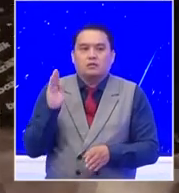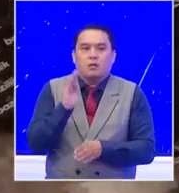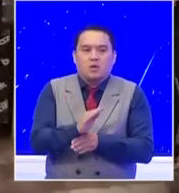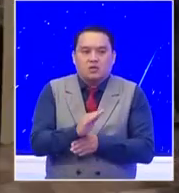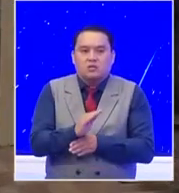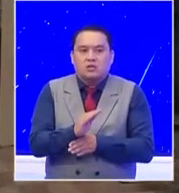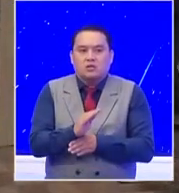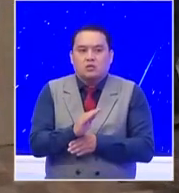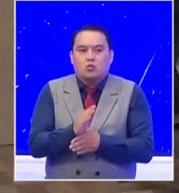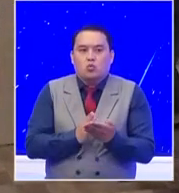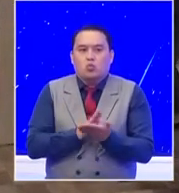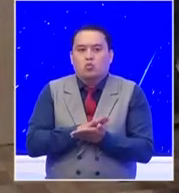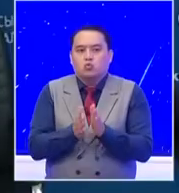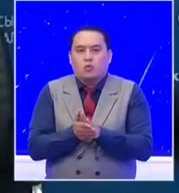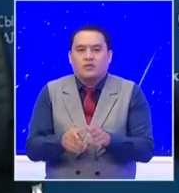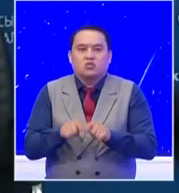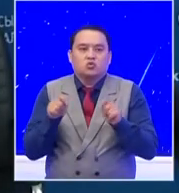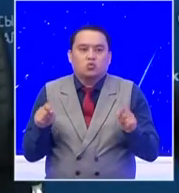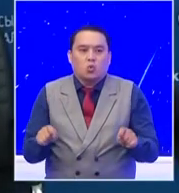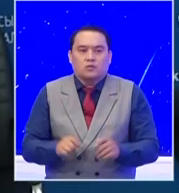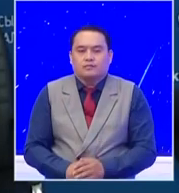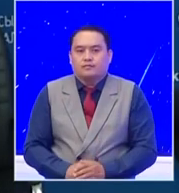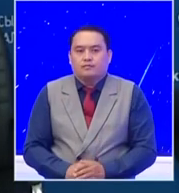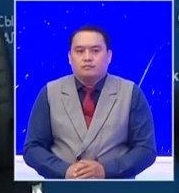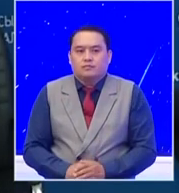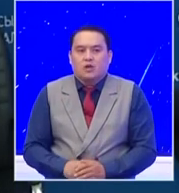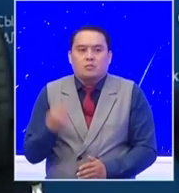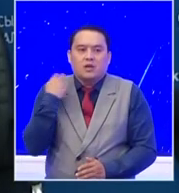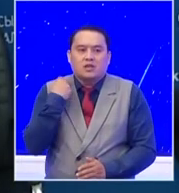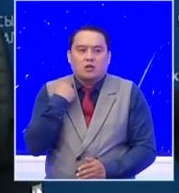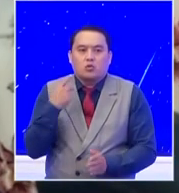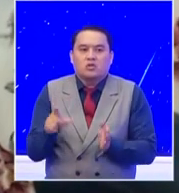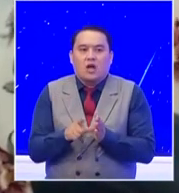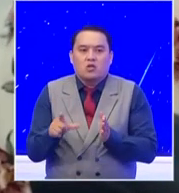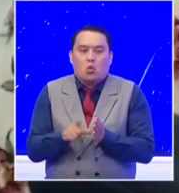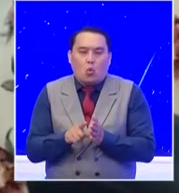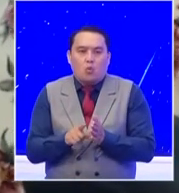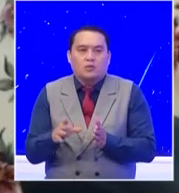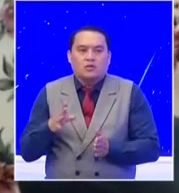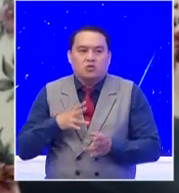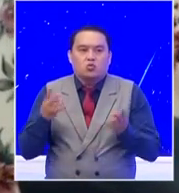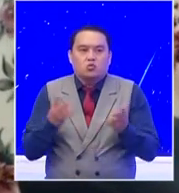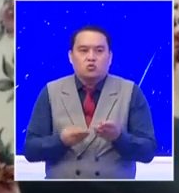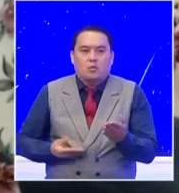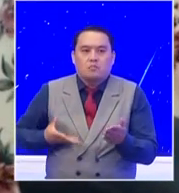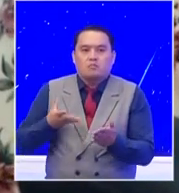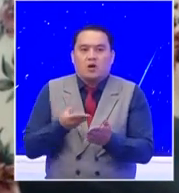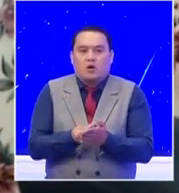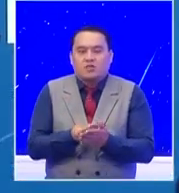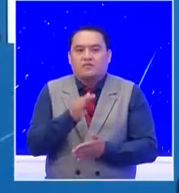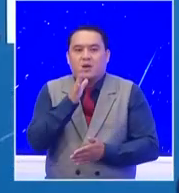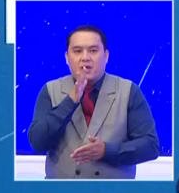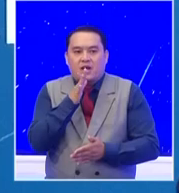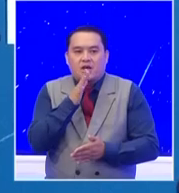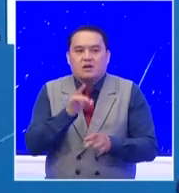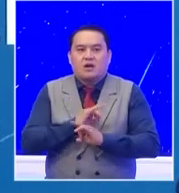дополнительные условия были созданы. Посетовал Талипов и на долги по налоговым обязательствам, которые также необходимо погашать в ближайшее время.